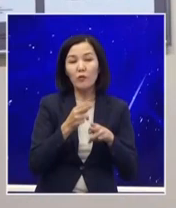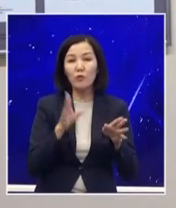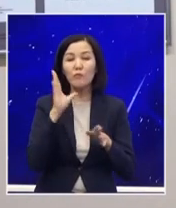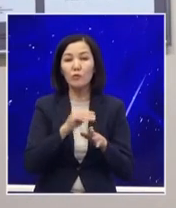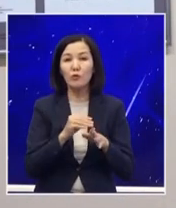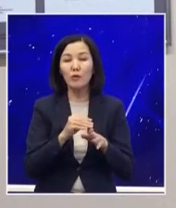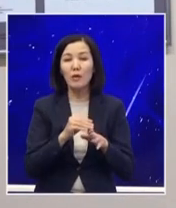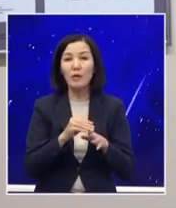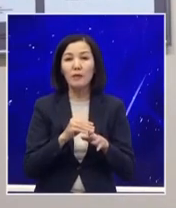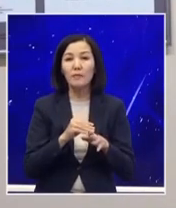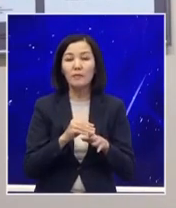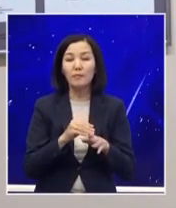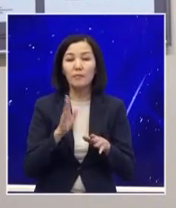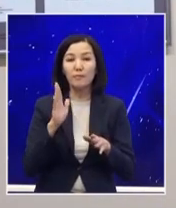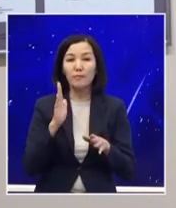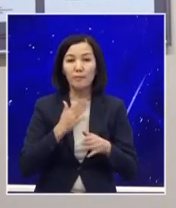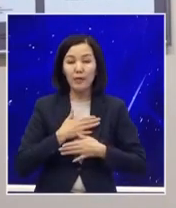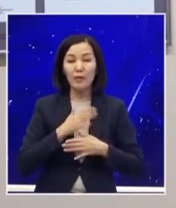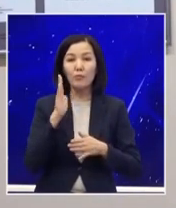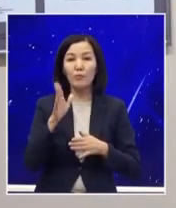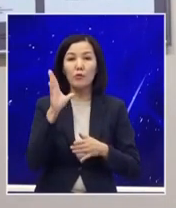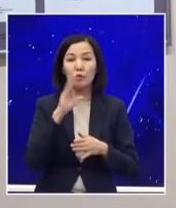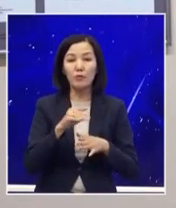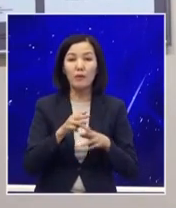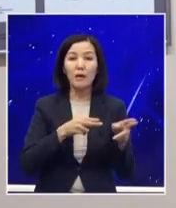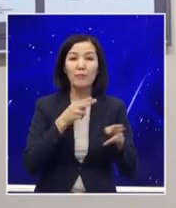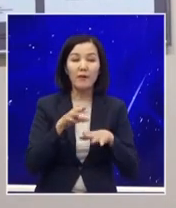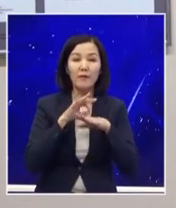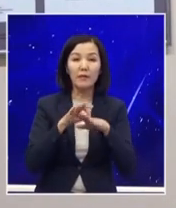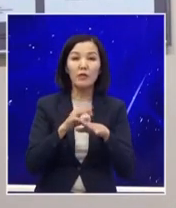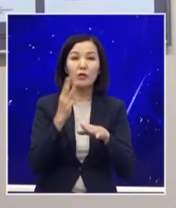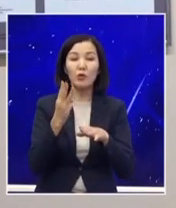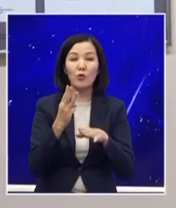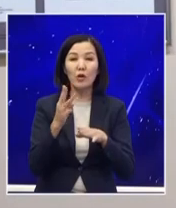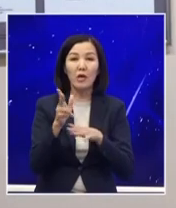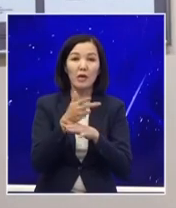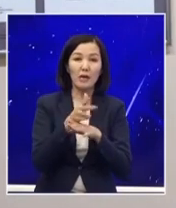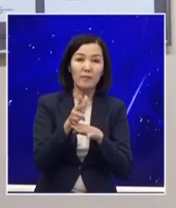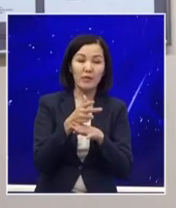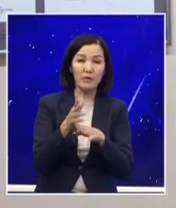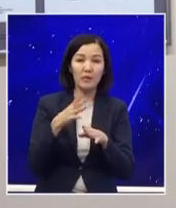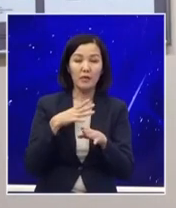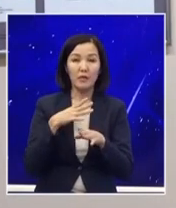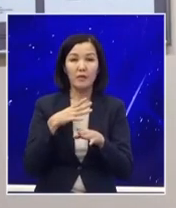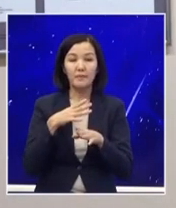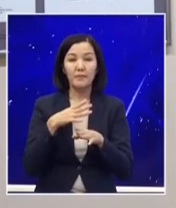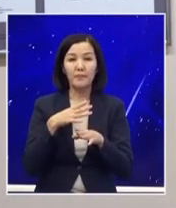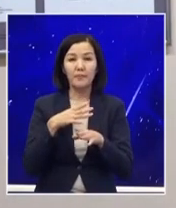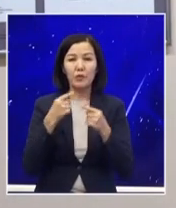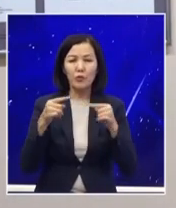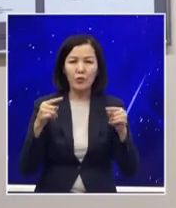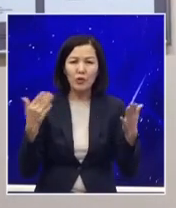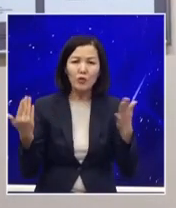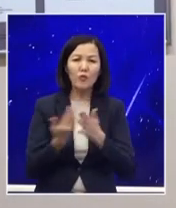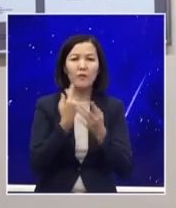мы можем проводить такие операции, как трехкамерные кардиостимуляторы, кардиовекторы-дефибрилляторы,